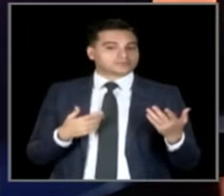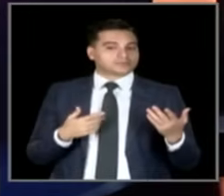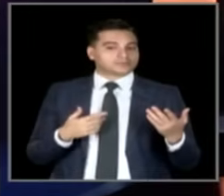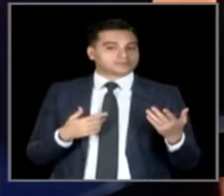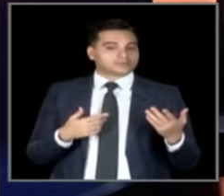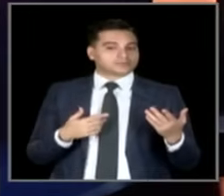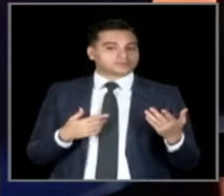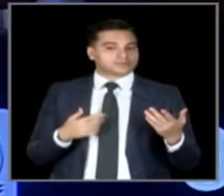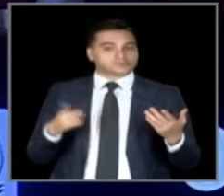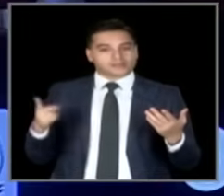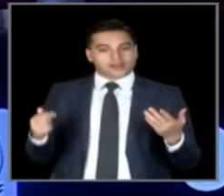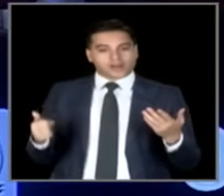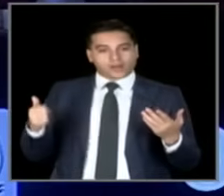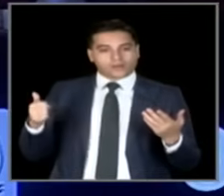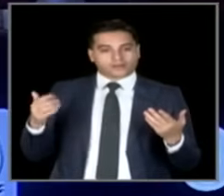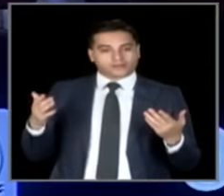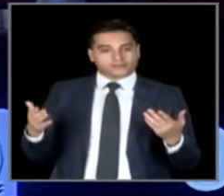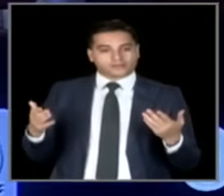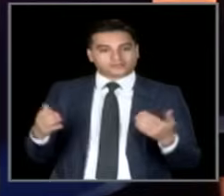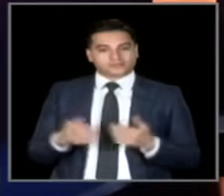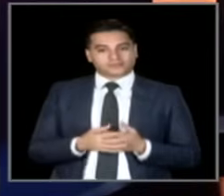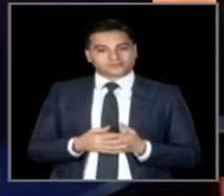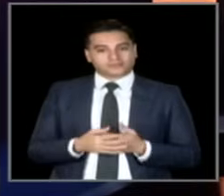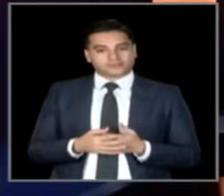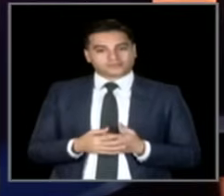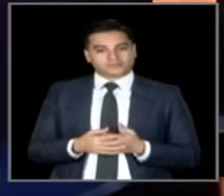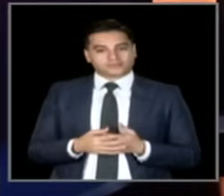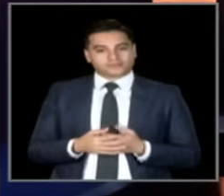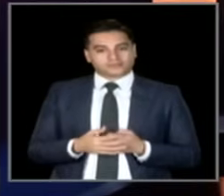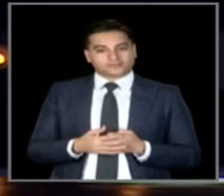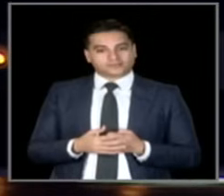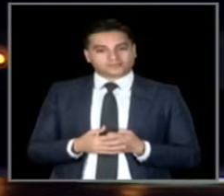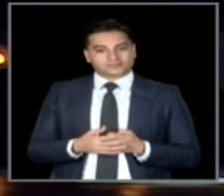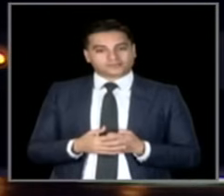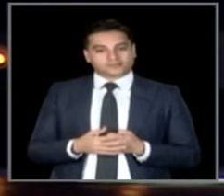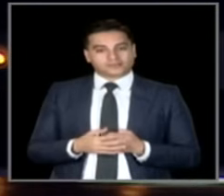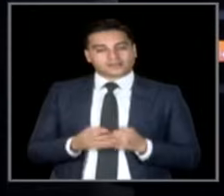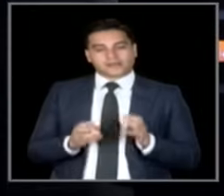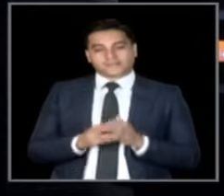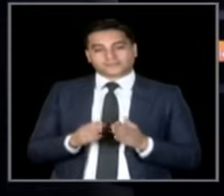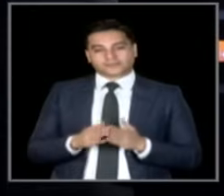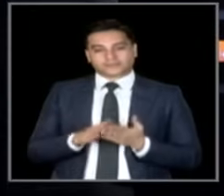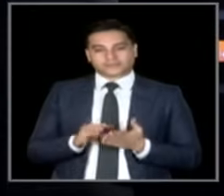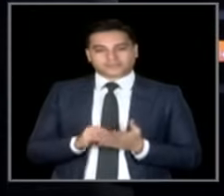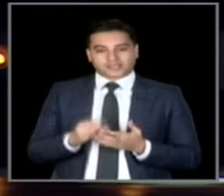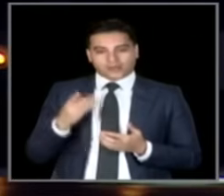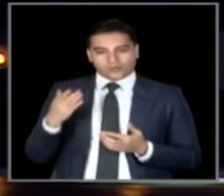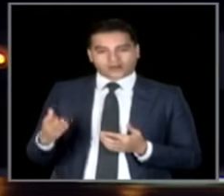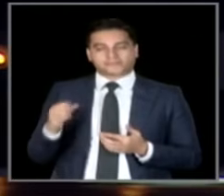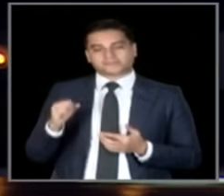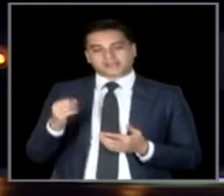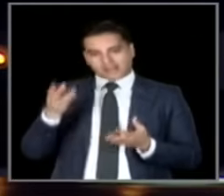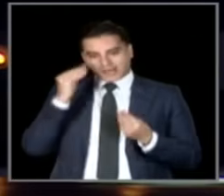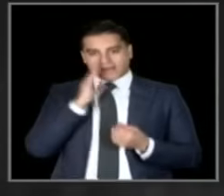الاول بعيدا عن كلامه بصراحه، بس عشان ما بقاش برخم، مفيش مشكله. كريم الاول لما هيبتدوا الاول مفيش مشكله، مفيش مشكله. جامعه السويس هتبتدوا الاول، واول فقره